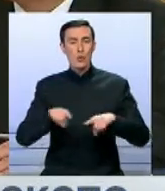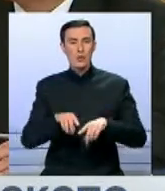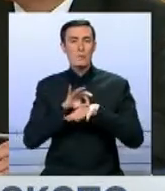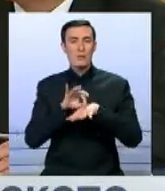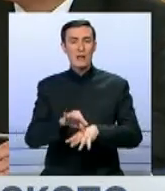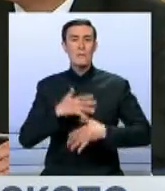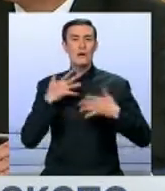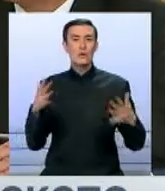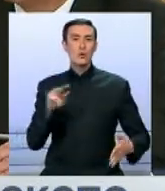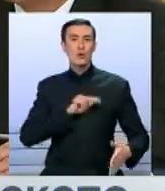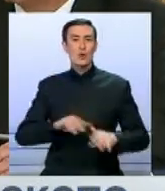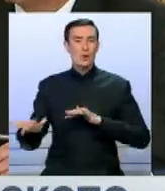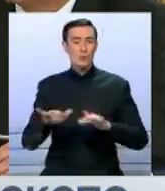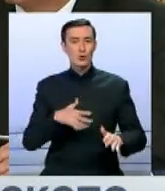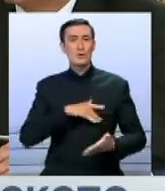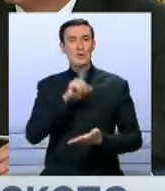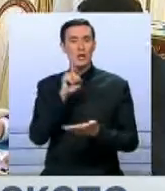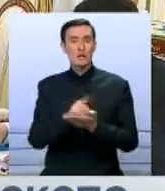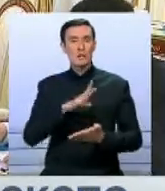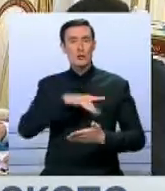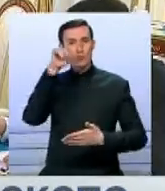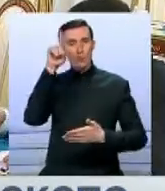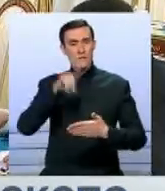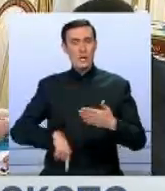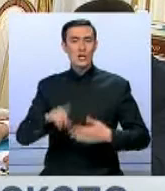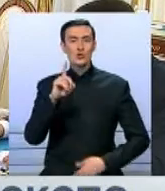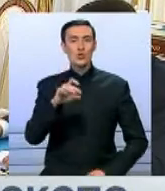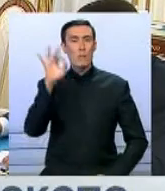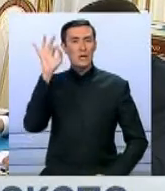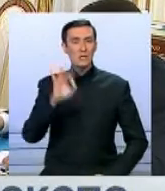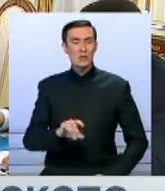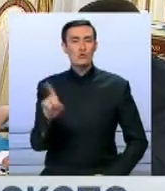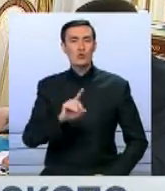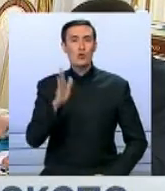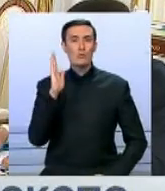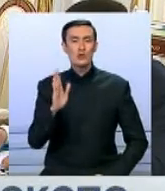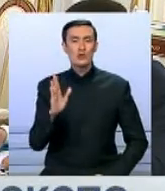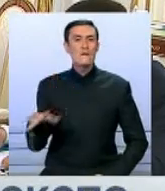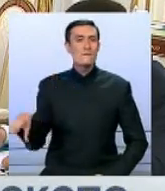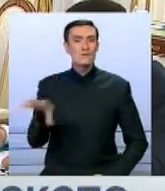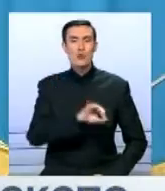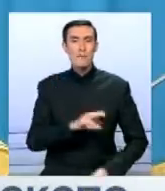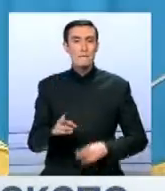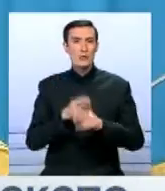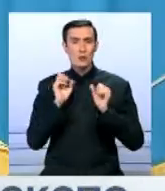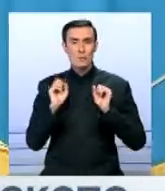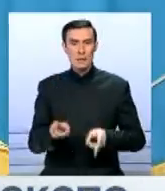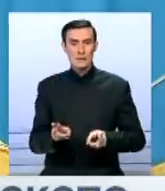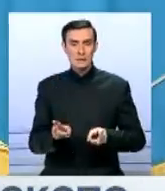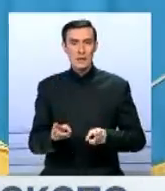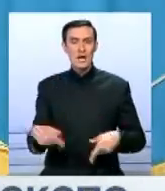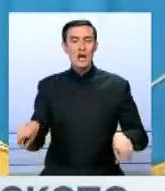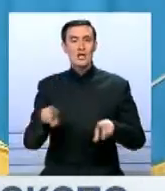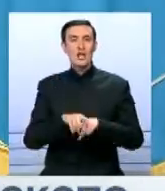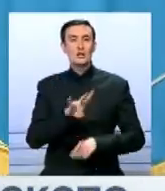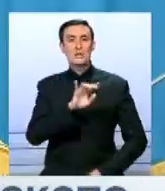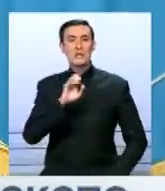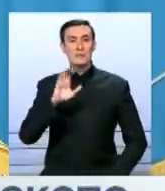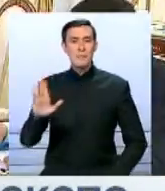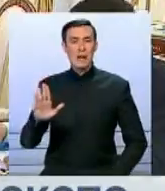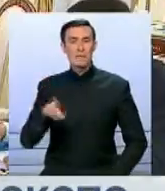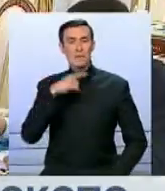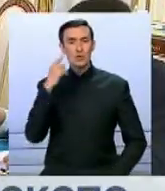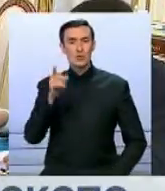большую работу. Но мы должны быть уверены на 100% в том, что все будет безопасно. Кроме того, Нурсултан